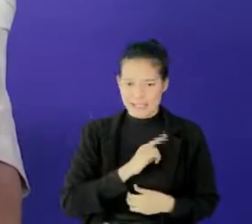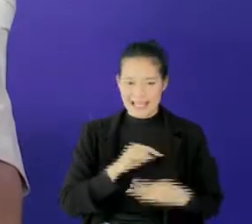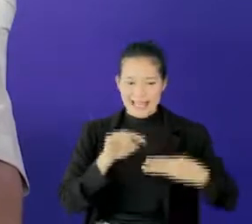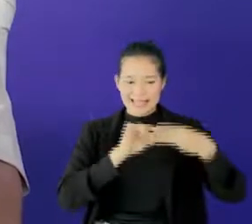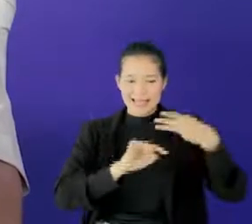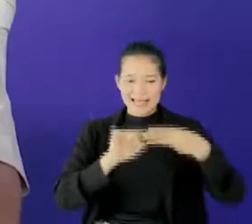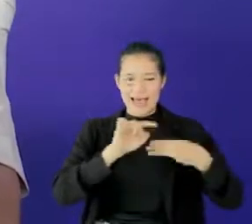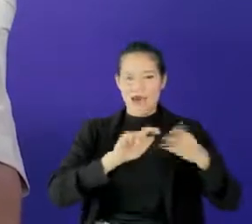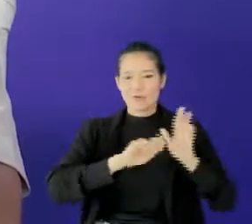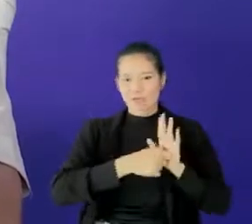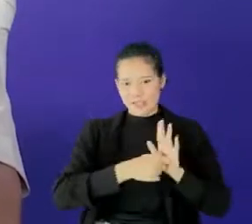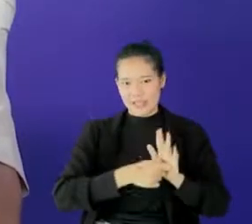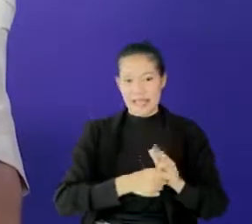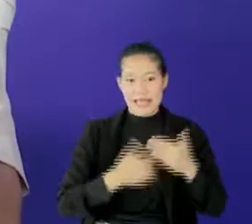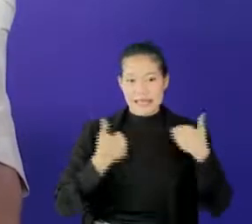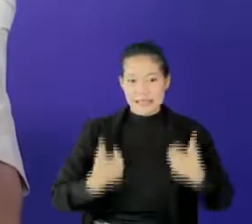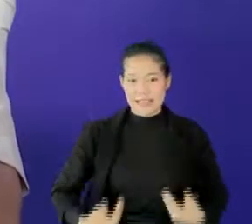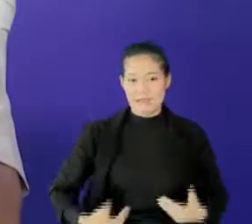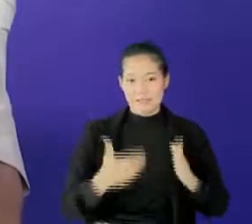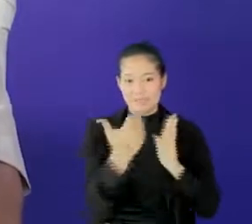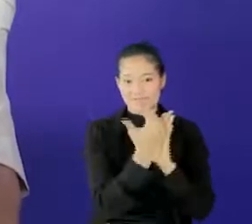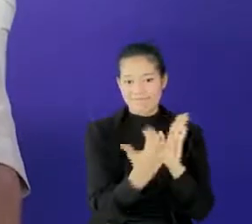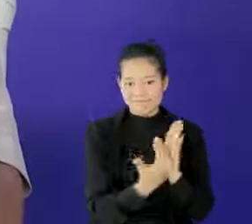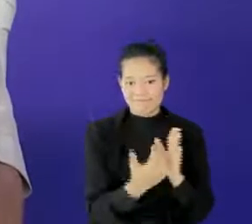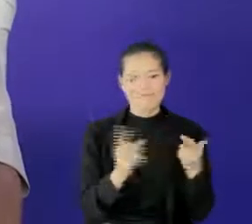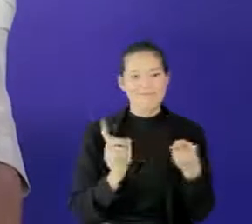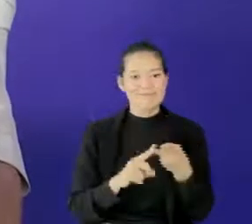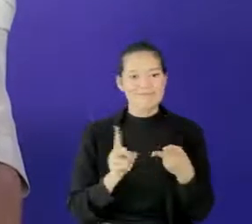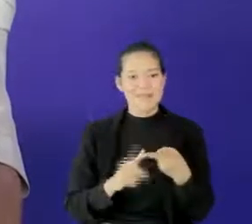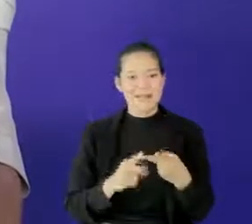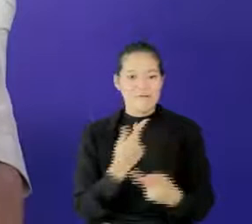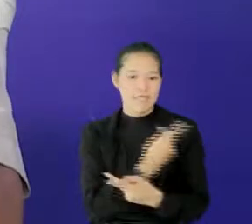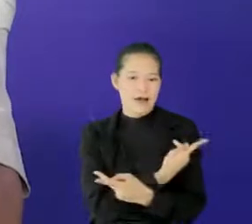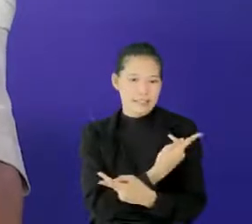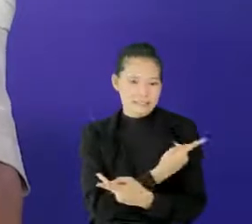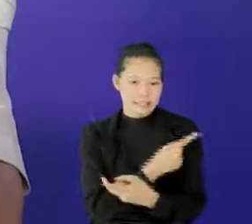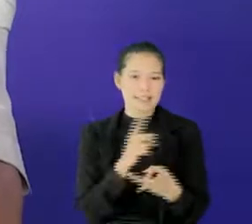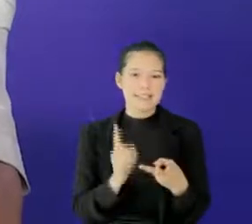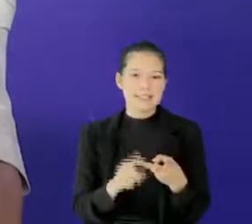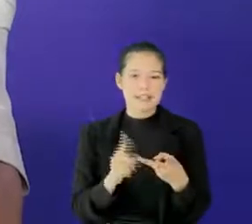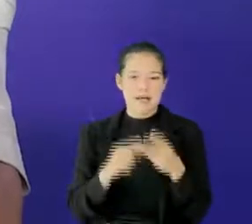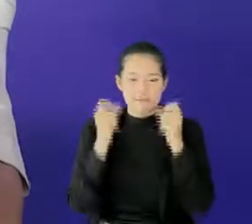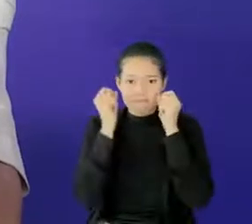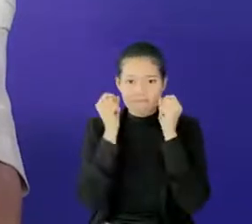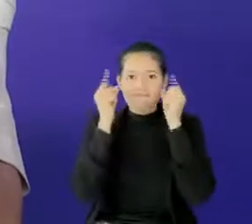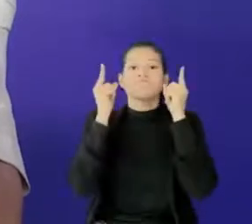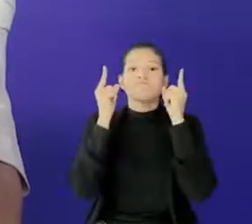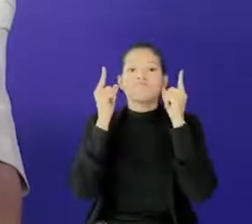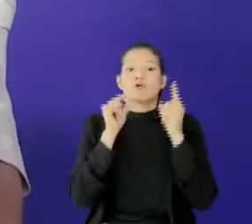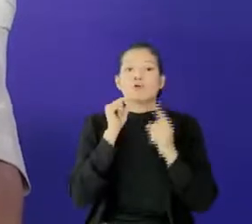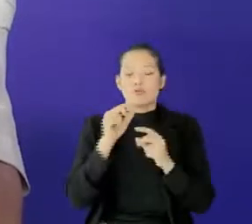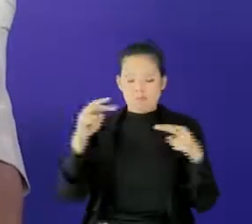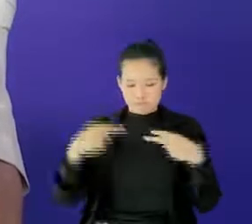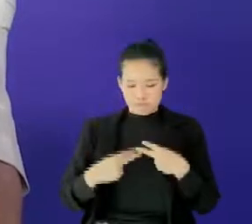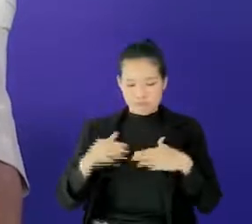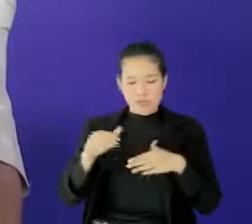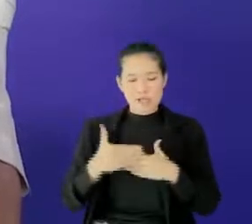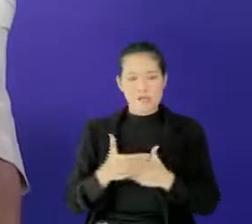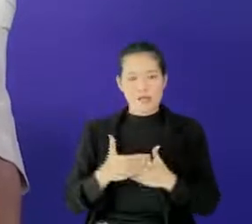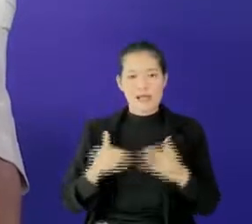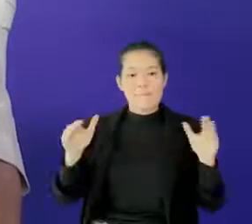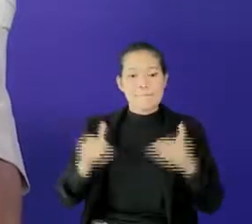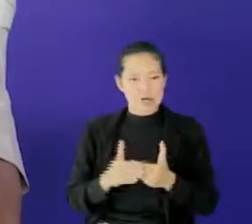Tiga kunci tadi Pak, disiplin dalam protokol kesehatan, ikuti program vaksinasi, dan ada kesadaran kita untuk menjaga diri